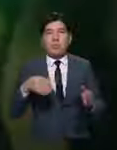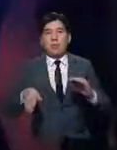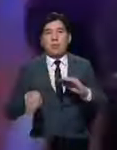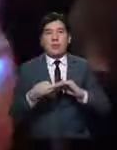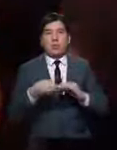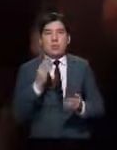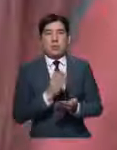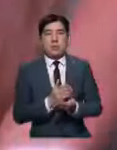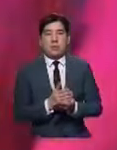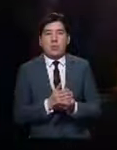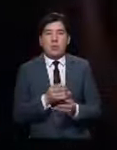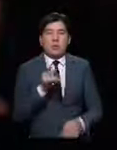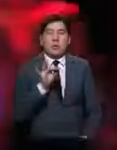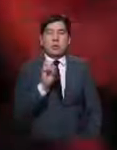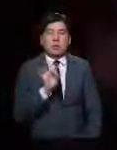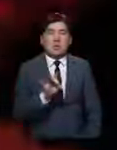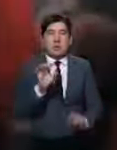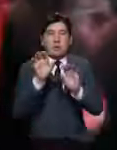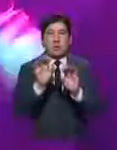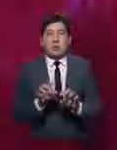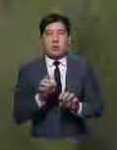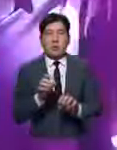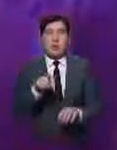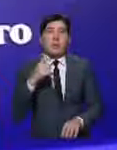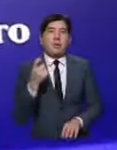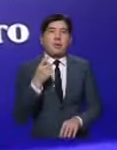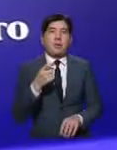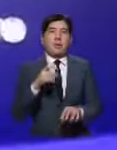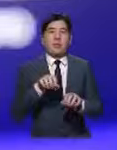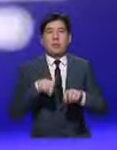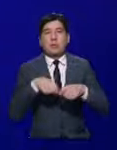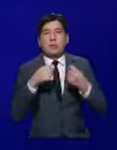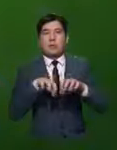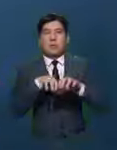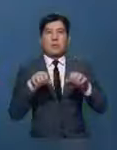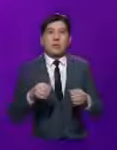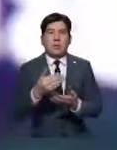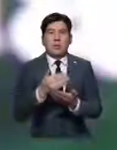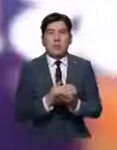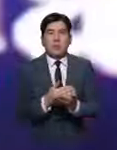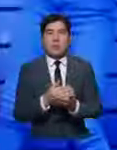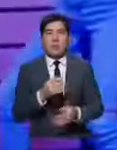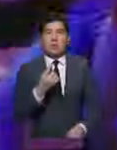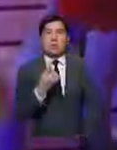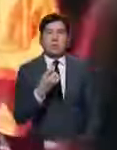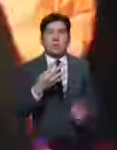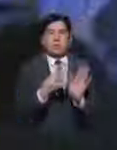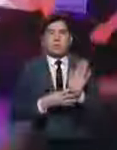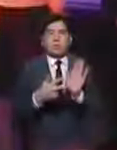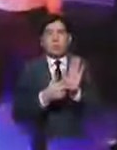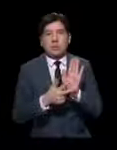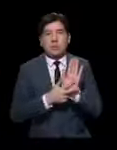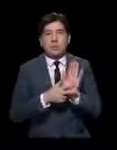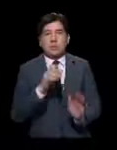Заңға декриминализация жасалмаса, авторлық құқықты бұзғандар Қазақстан Республикасының қылмыстық кодексінің 198-ші бабына